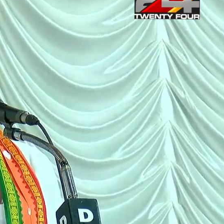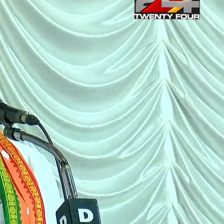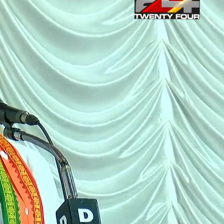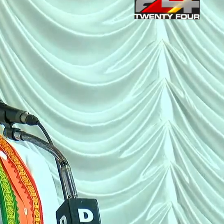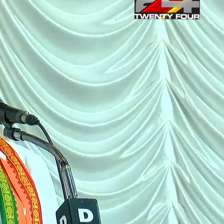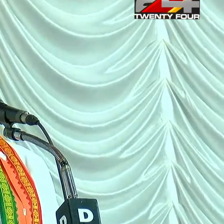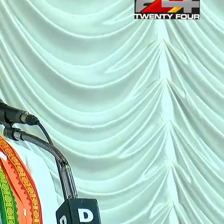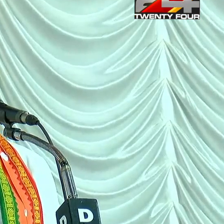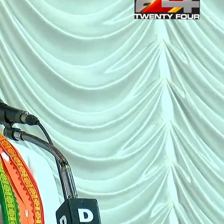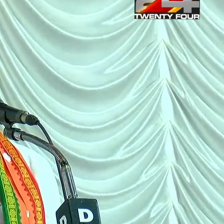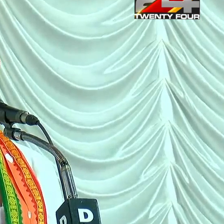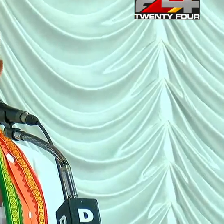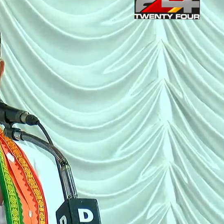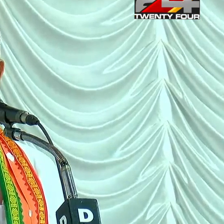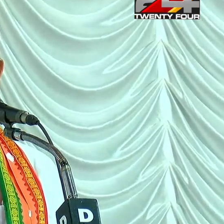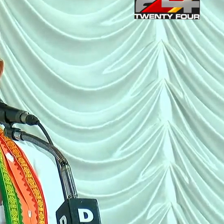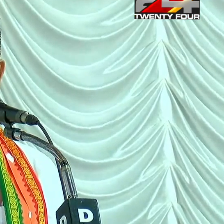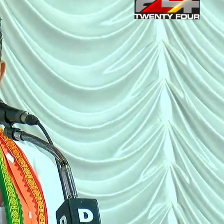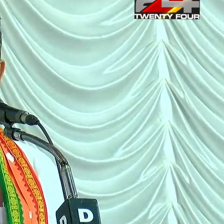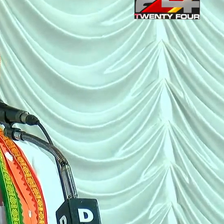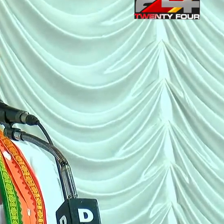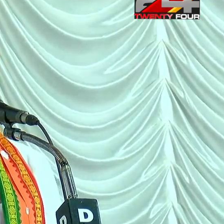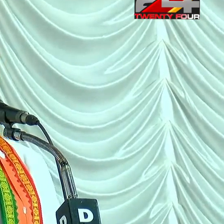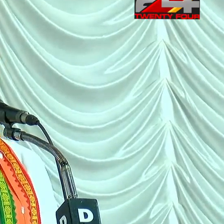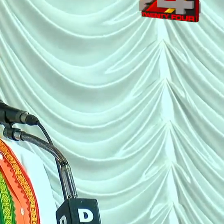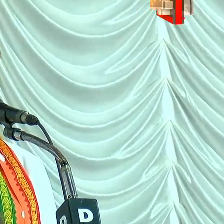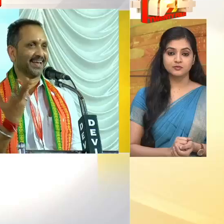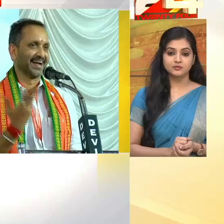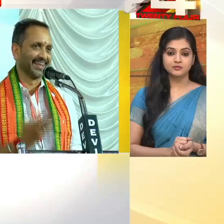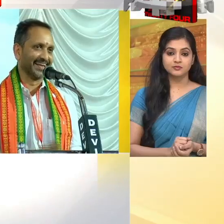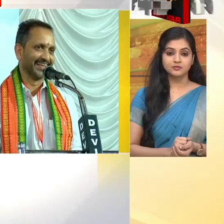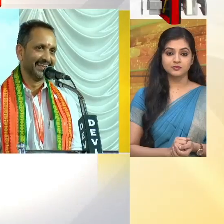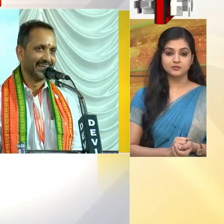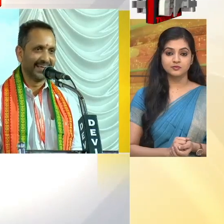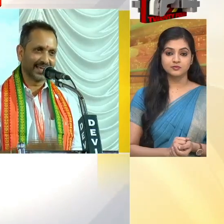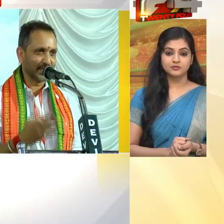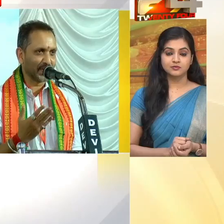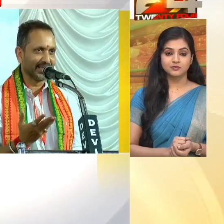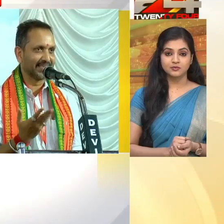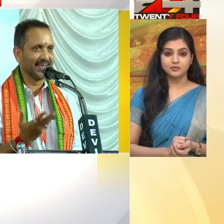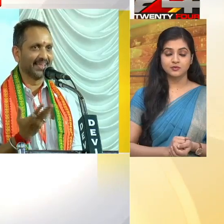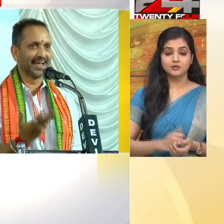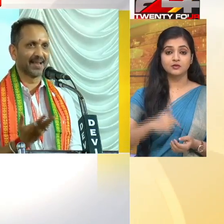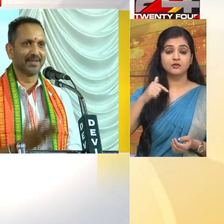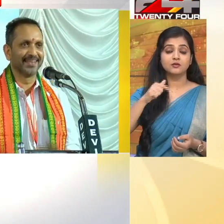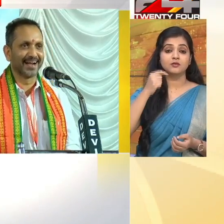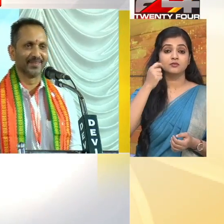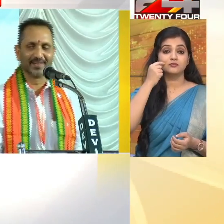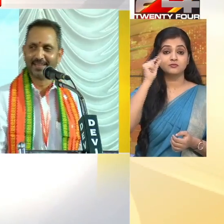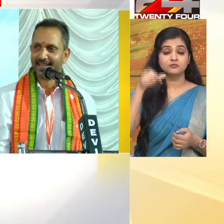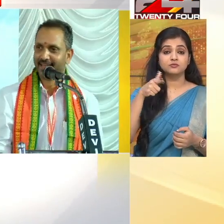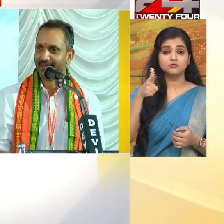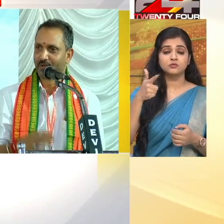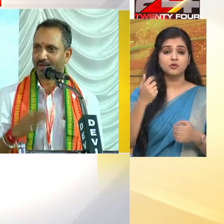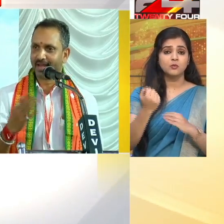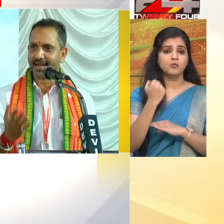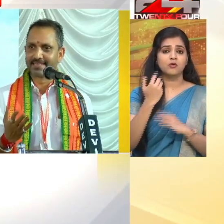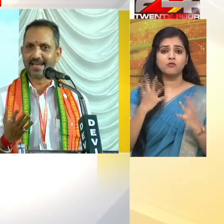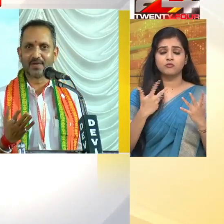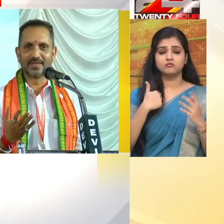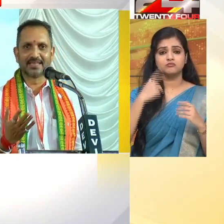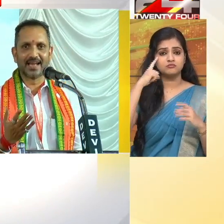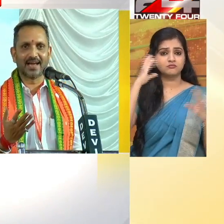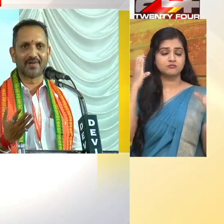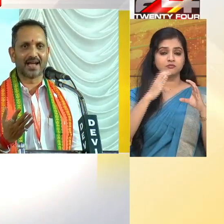വേണു രാജാമണിയൊക്കെ വിചാരിക്കുന്നത് അദ്ദേഹം സൂപ്പർ വിദേശകാര്യ മന്ത്രിയാണെന്നാണ്. എനിക്കറിഞ്ഞുകൂടെ അദ്ദേഹത്തിന്റെ അധികാരം എന്താണെന്നുള്ളത്. യുക്രൈൻ